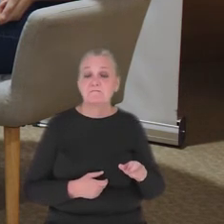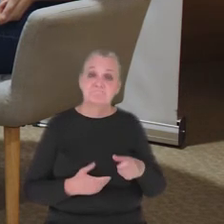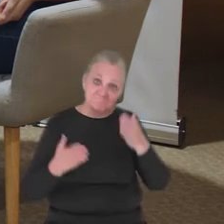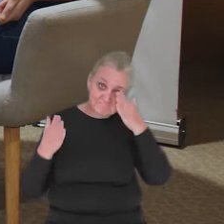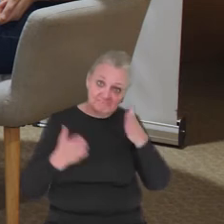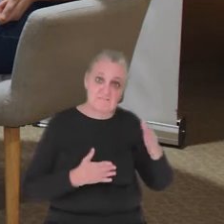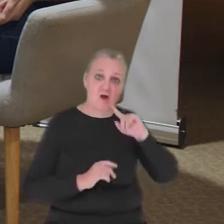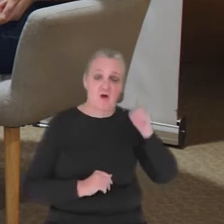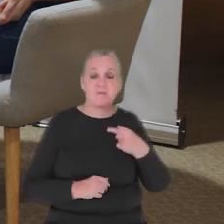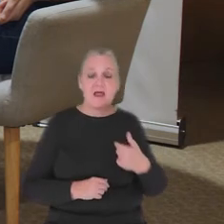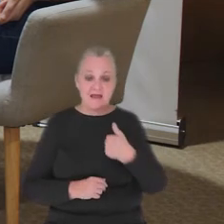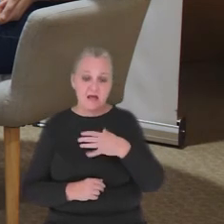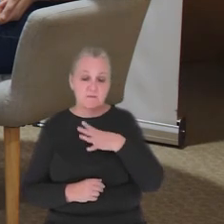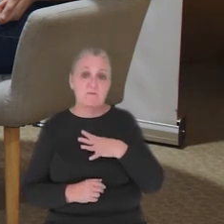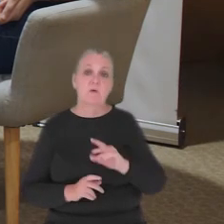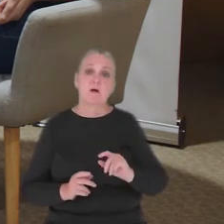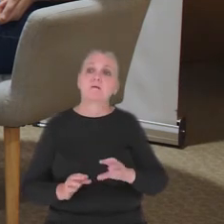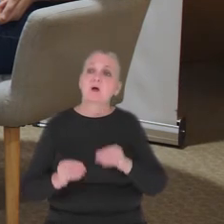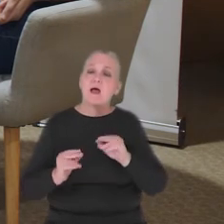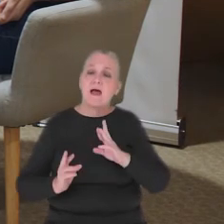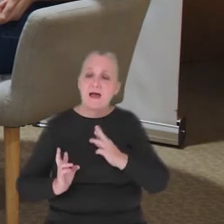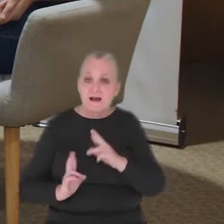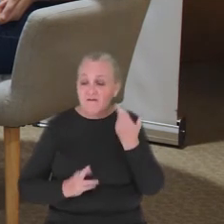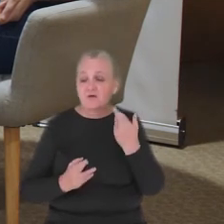tak miałam, przeżyłam swoją małą rewolucję pod koniec